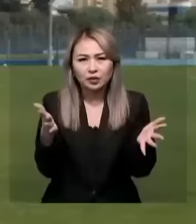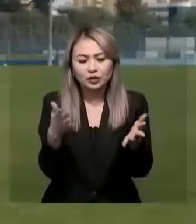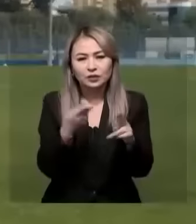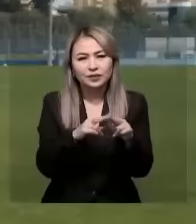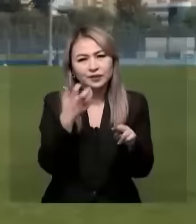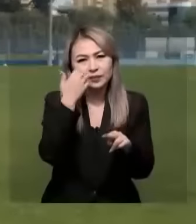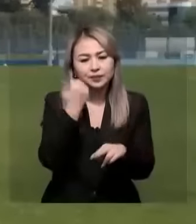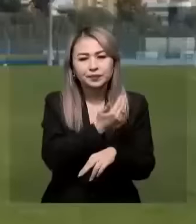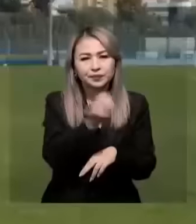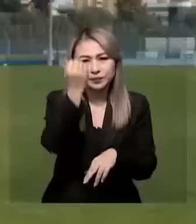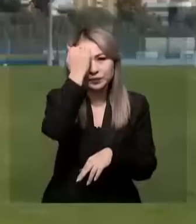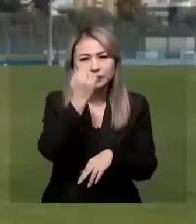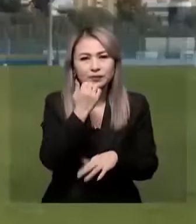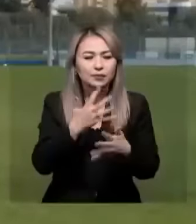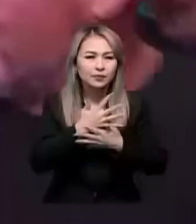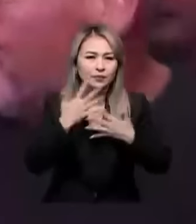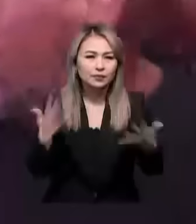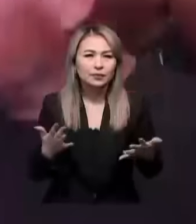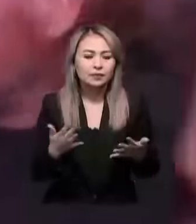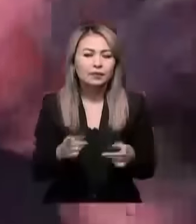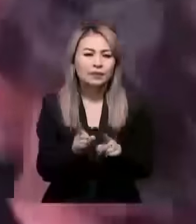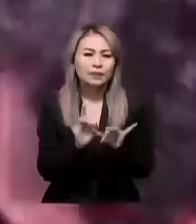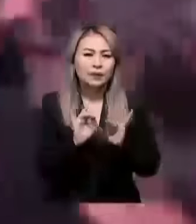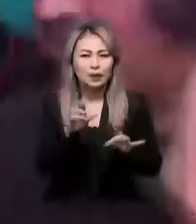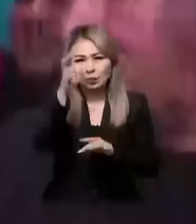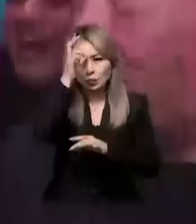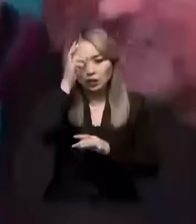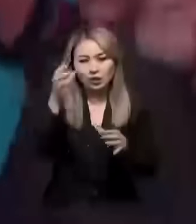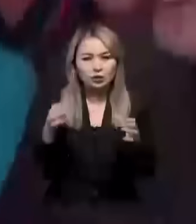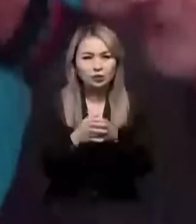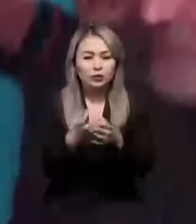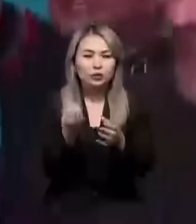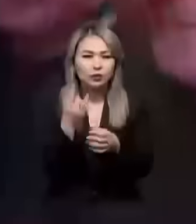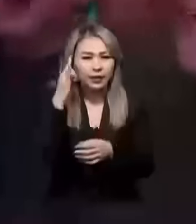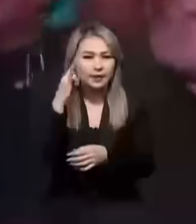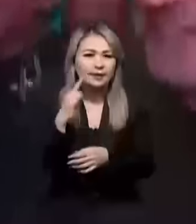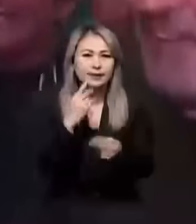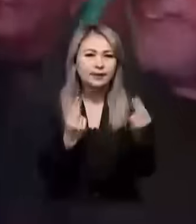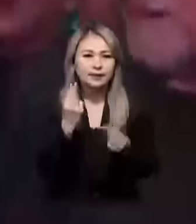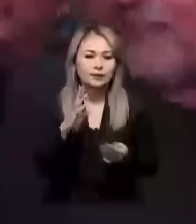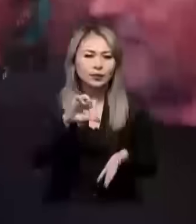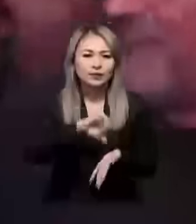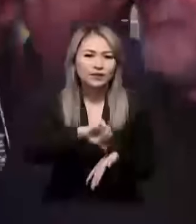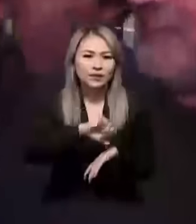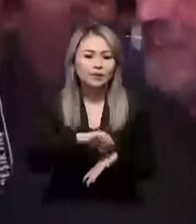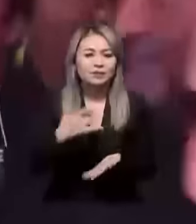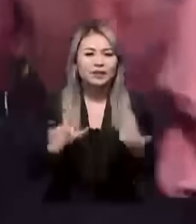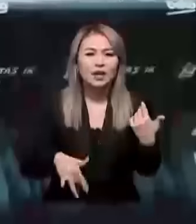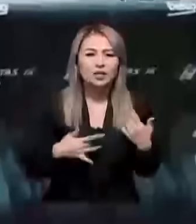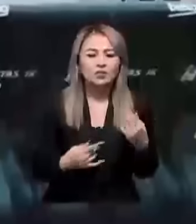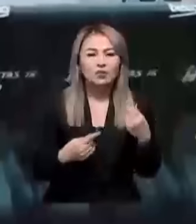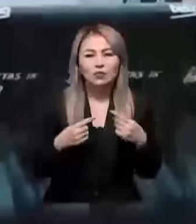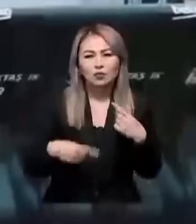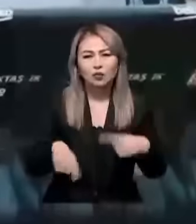арқылы рахметімді айтқым келеді, алғысымды. Айта кетейік, Түркия чемпионатында тағы бір қазақстандық өнер көрсетеді. Тараз футболының